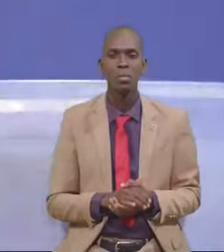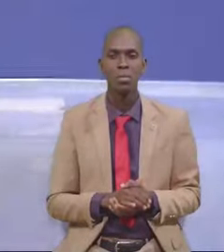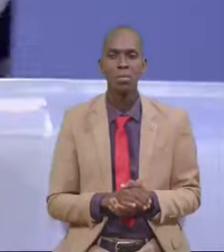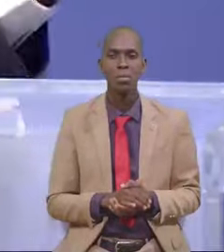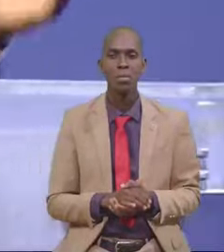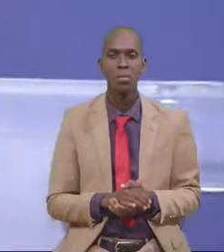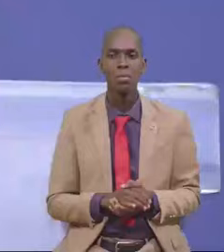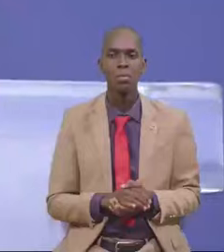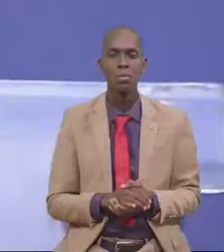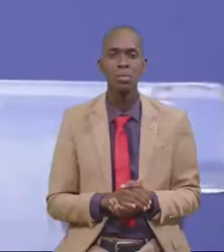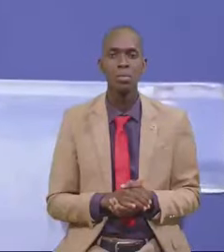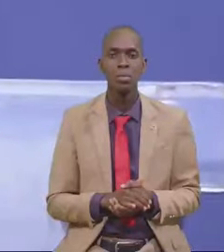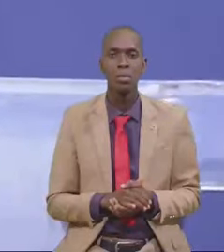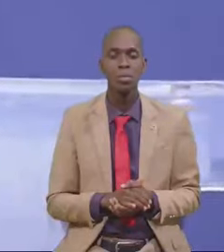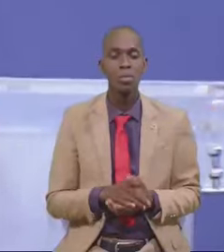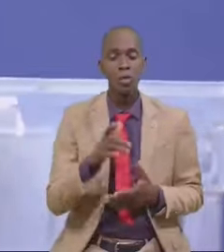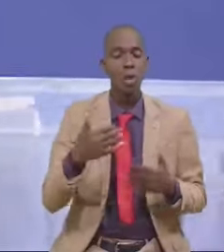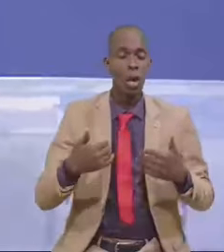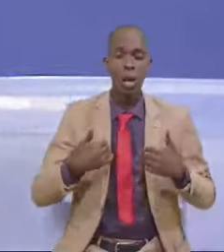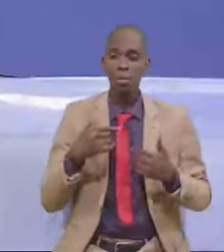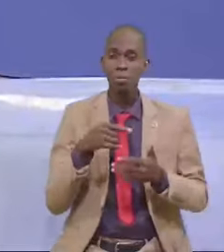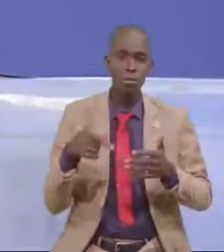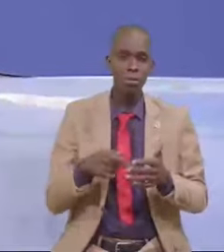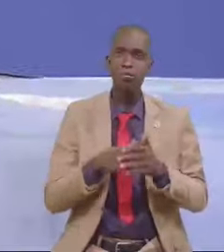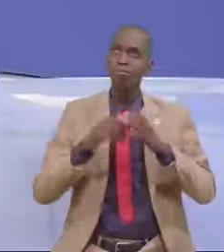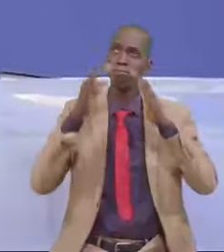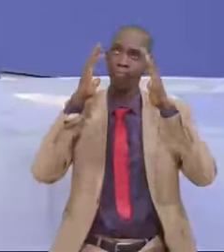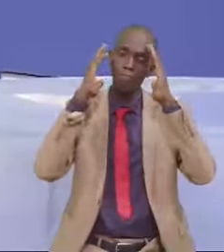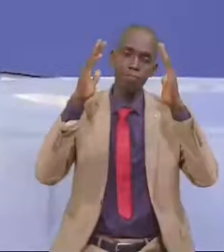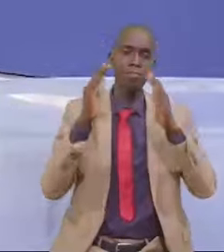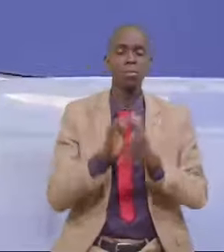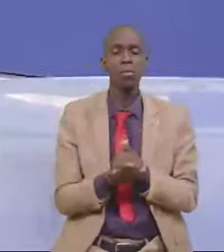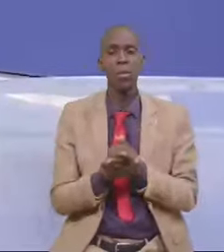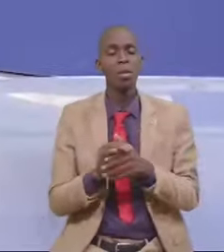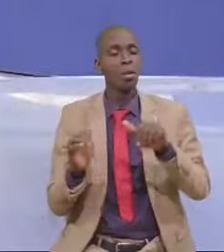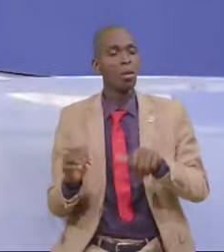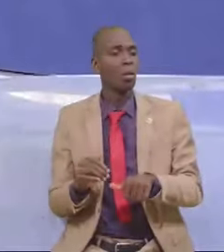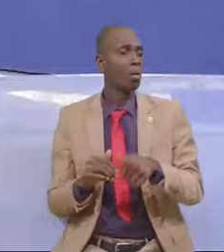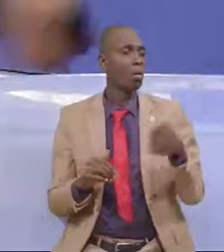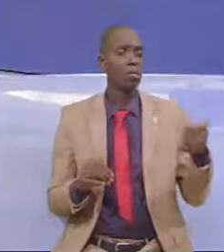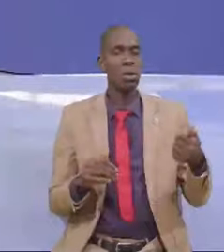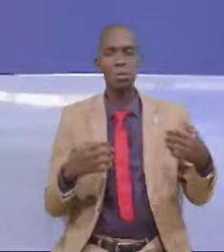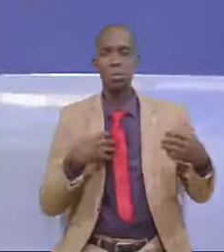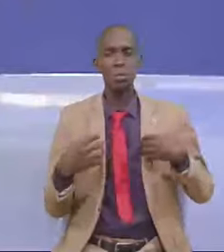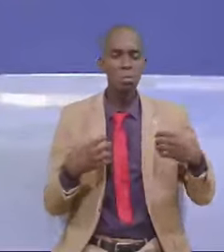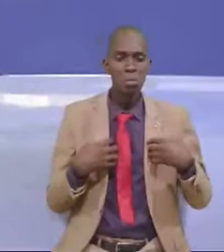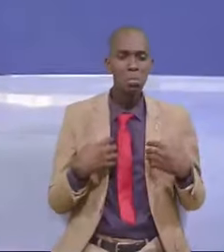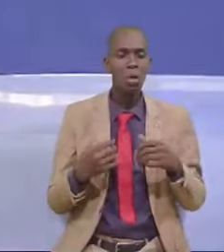Tu as la détermination. Les autres vont jouer. Les autres vont